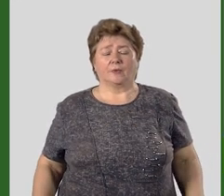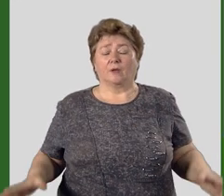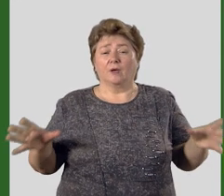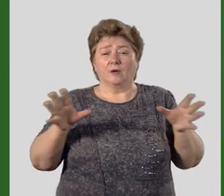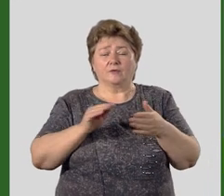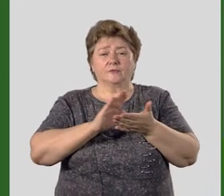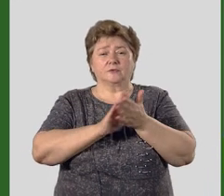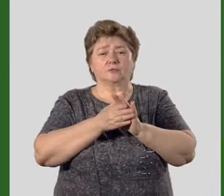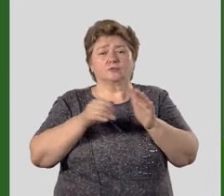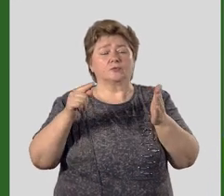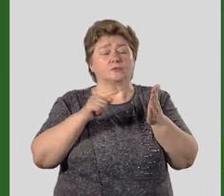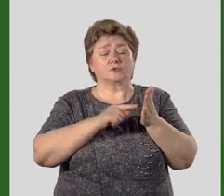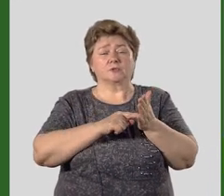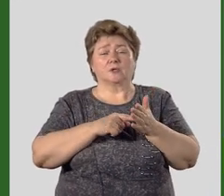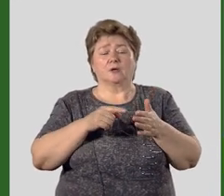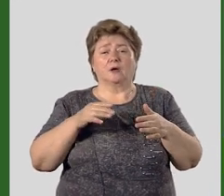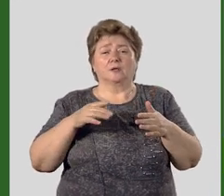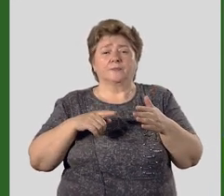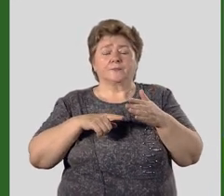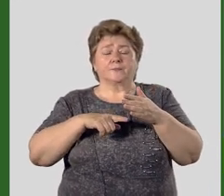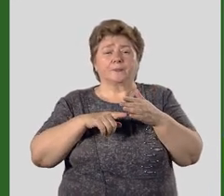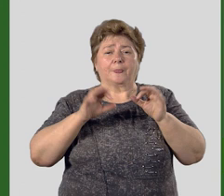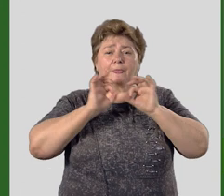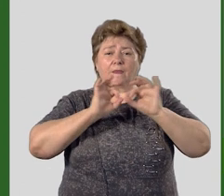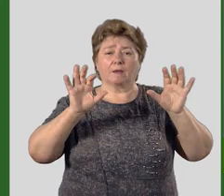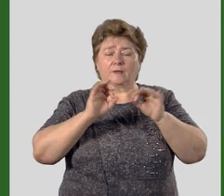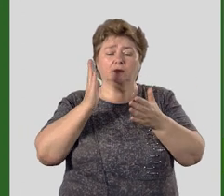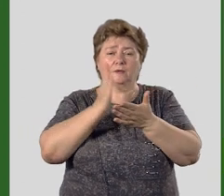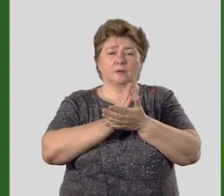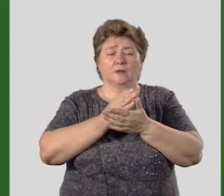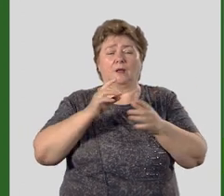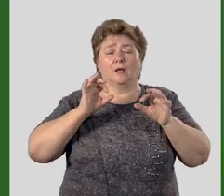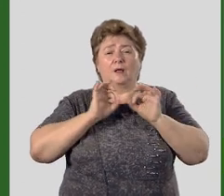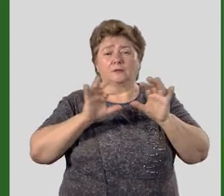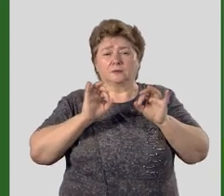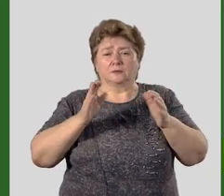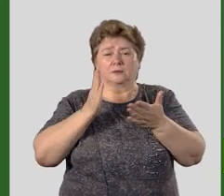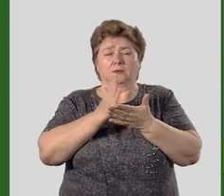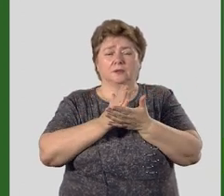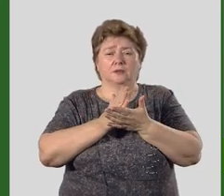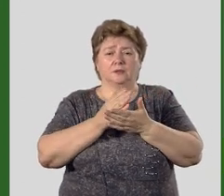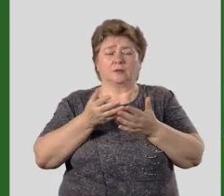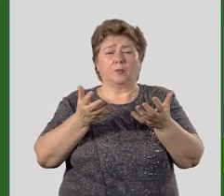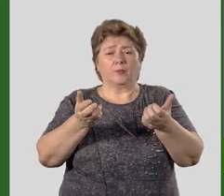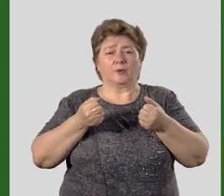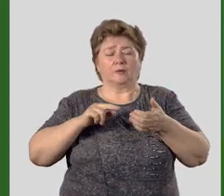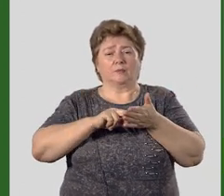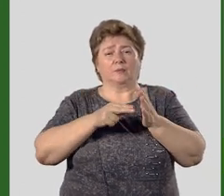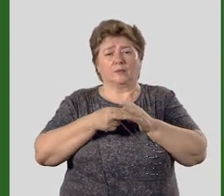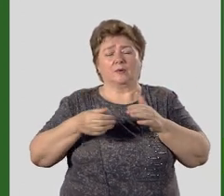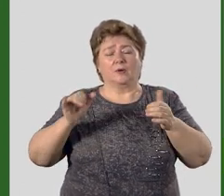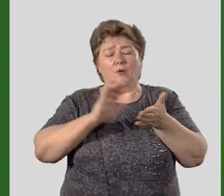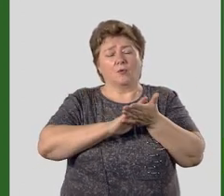Все условные знаки приводятся в легенде. Легенда – это пояснение к принятым на плане